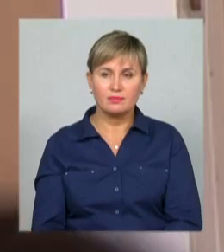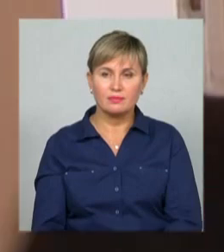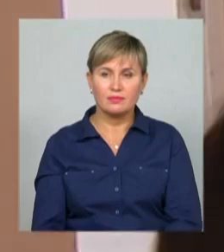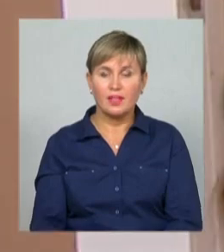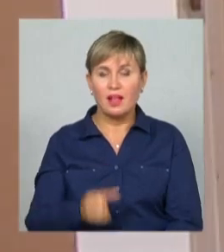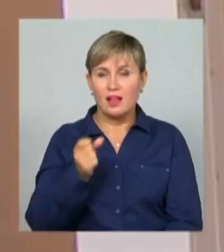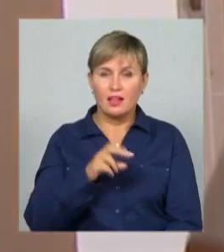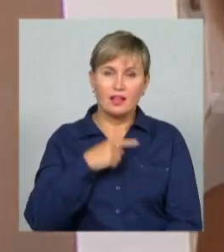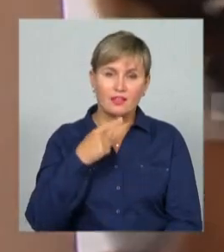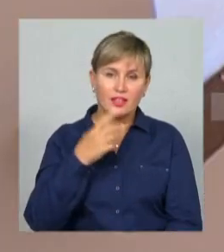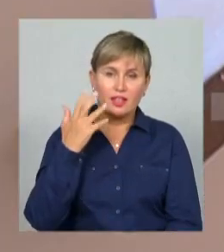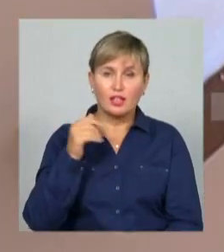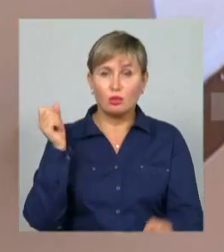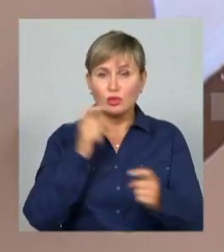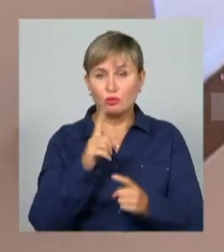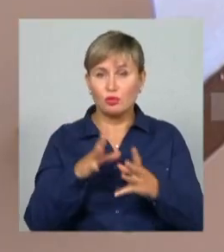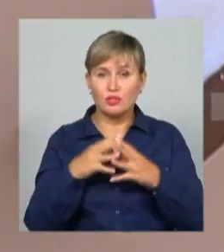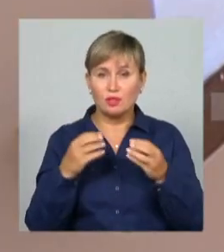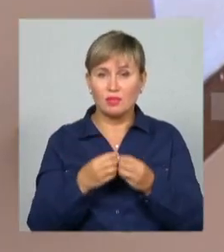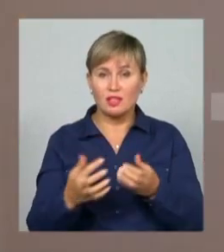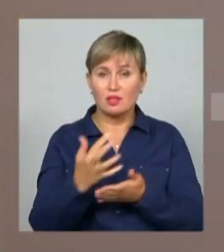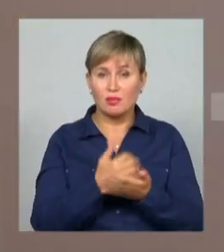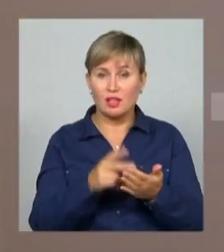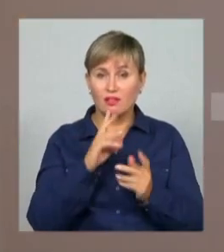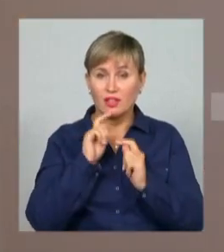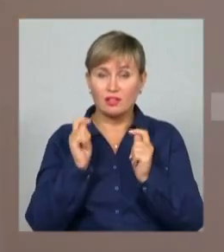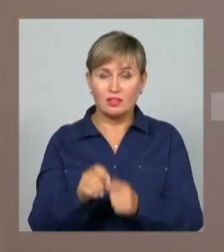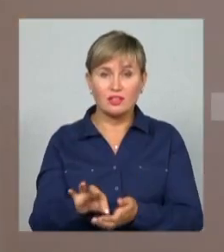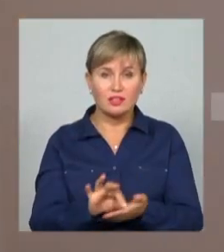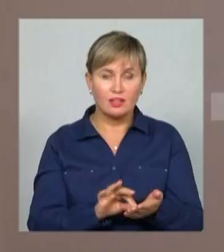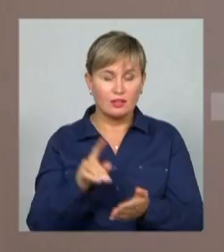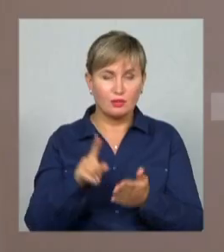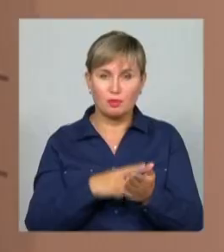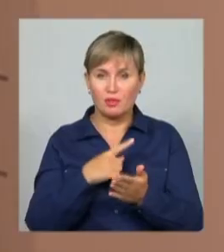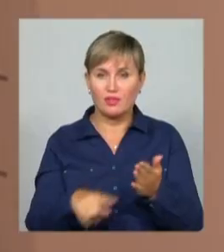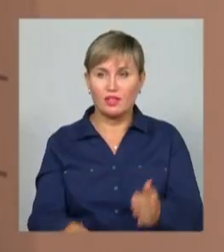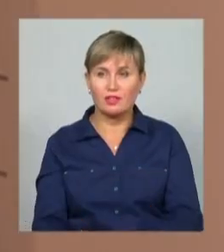Алия признается, когда узнала, что ее семье собирается предоставить квартиру, сразу не поверила.